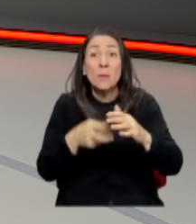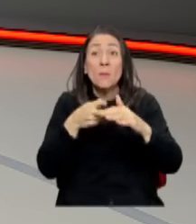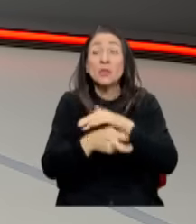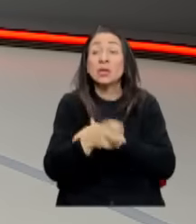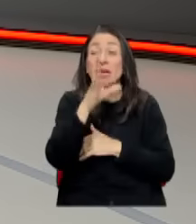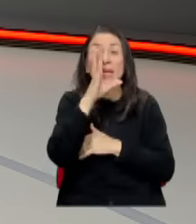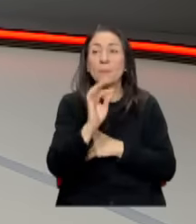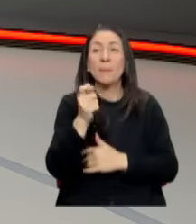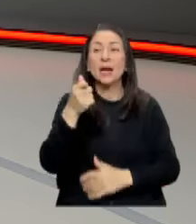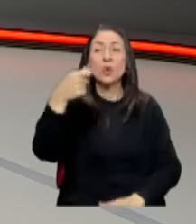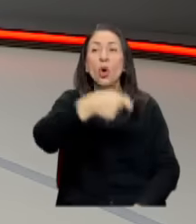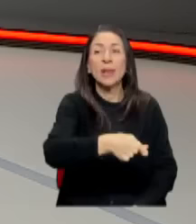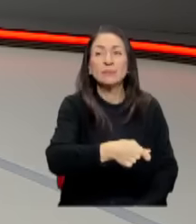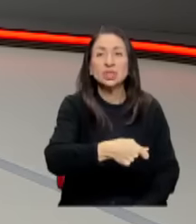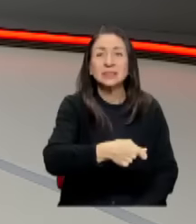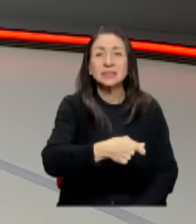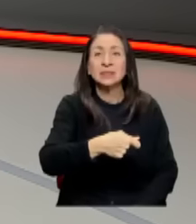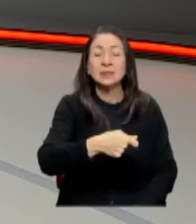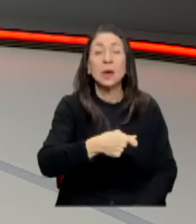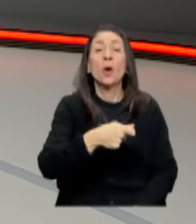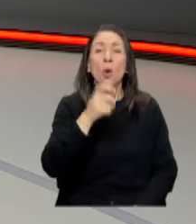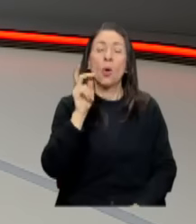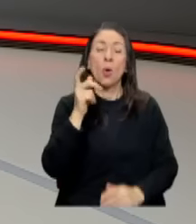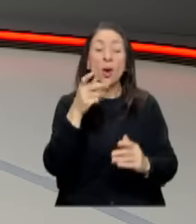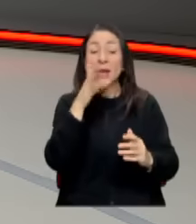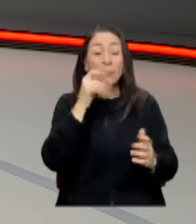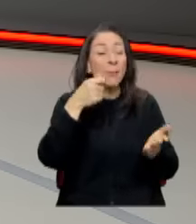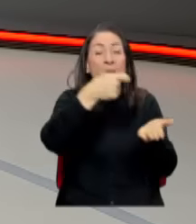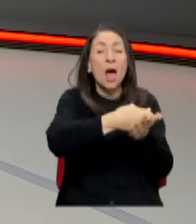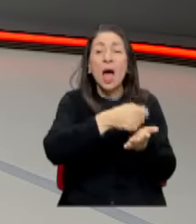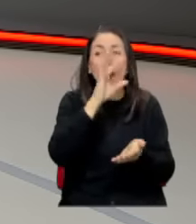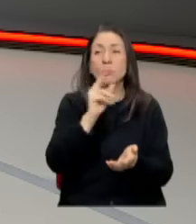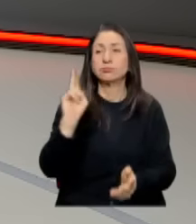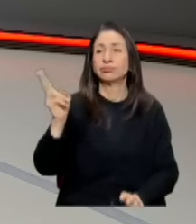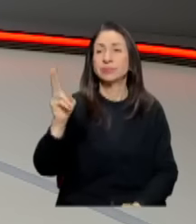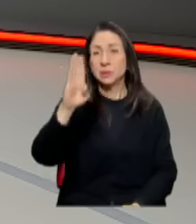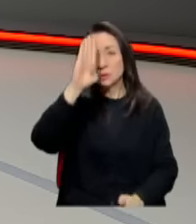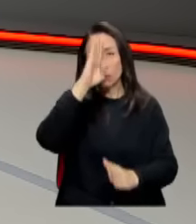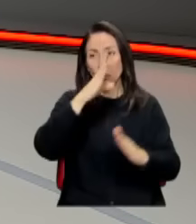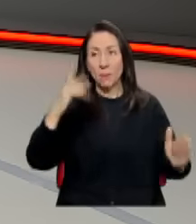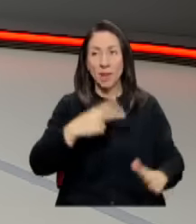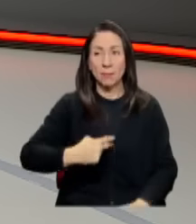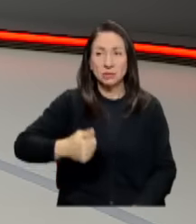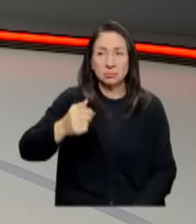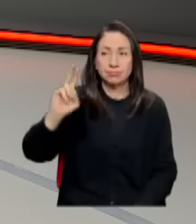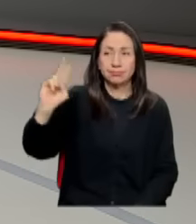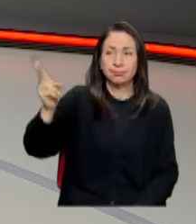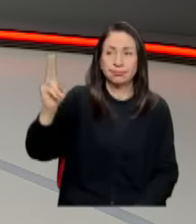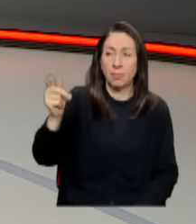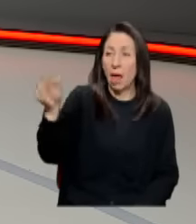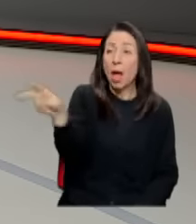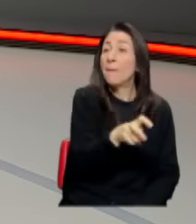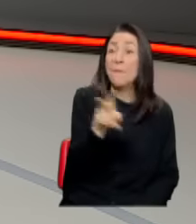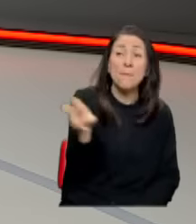kim parası, parası kimden kesilmişse, kim vermişse parasını onundur. İstanbul Büyükşehir Belediyesi'nden alınmış